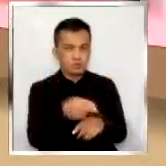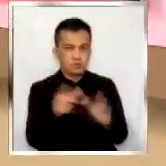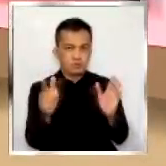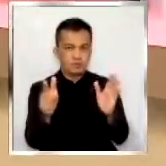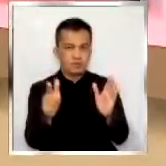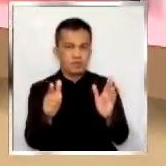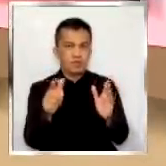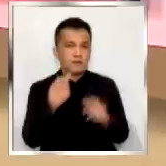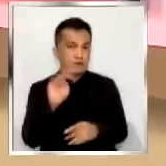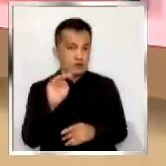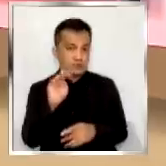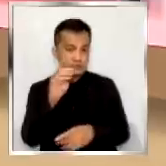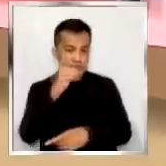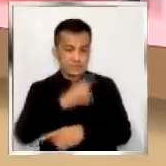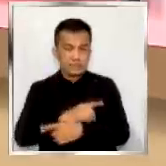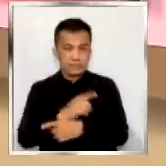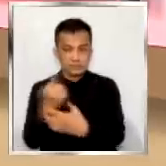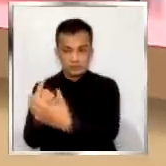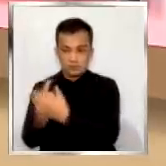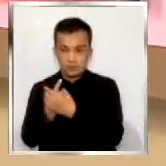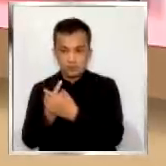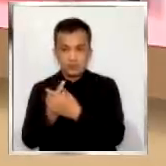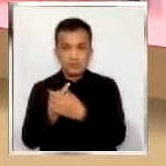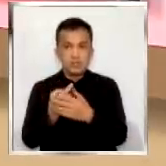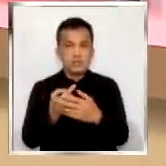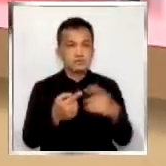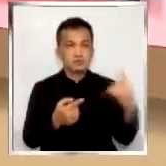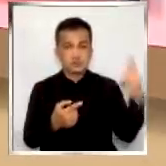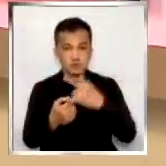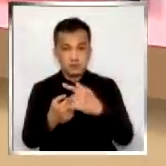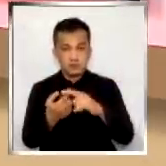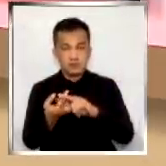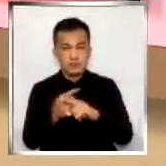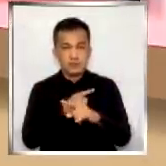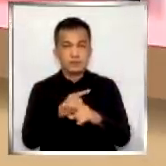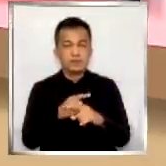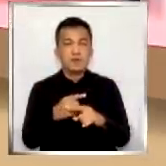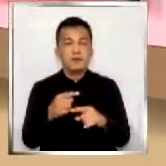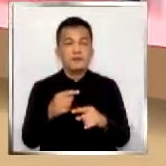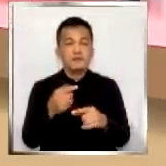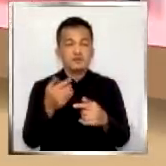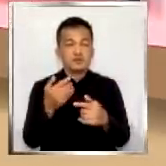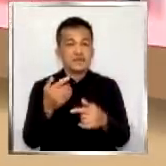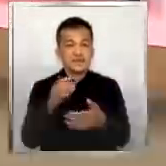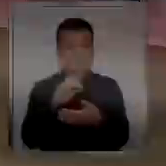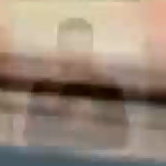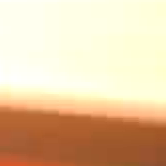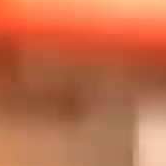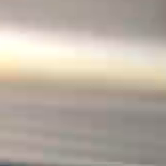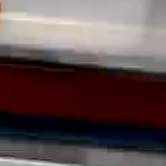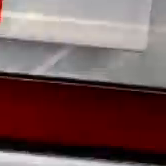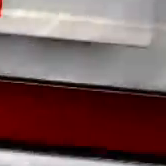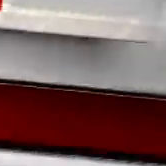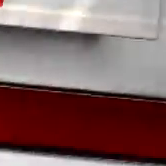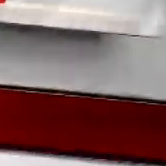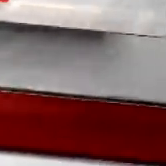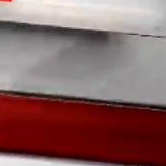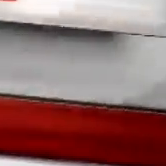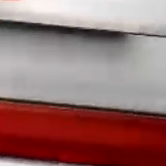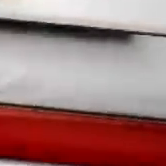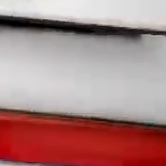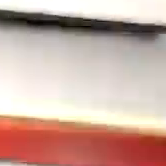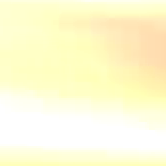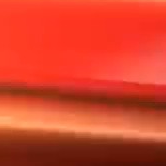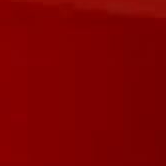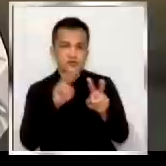mga bansang mayroon ng mas nakakahawang SARS-CoV-2 variant. Nakatutok doon live si Mav Gonzalez.